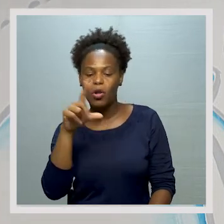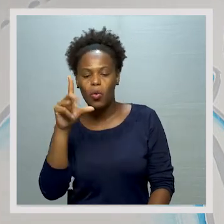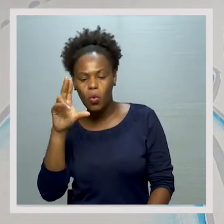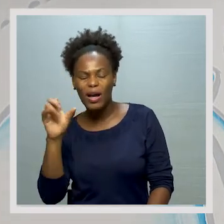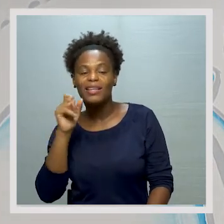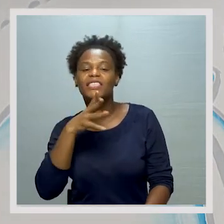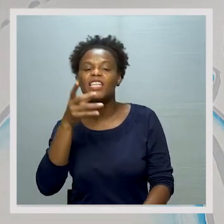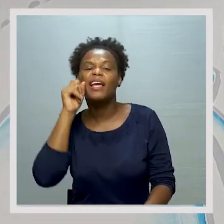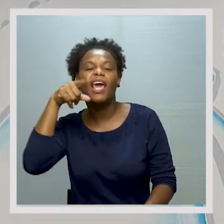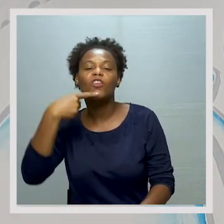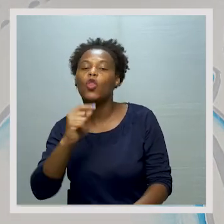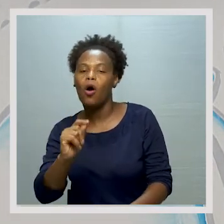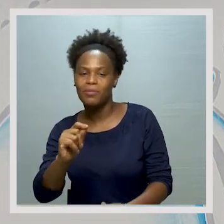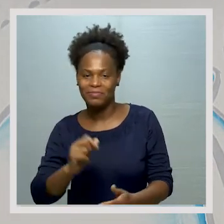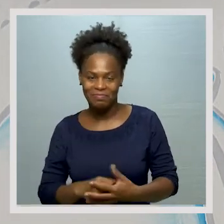C'est bon?